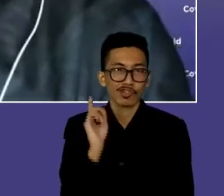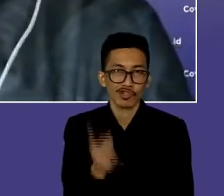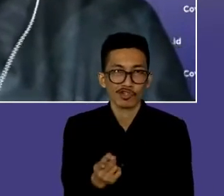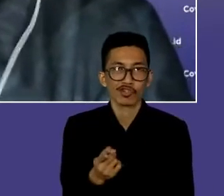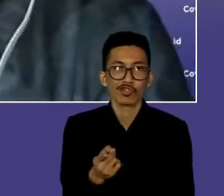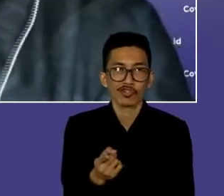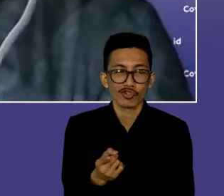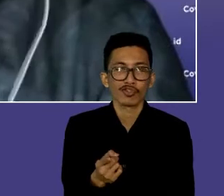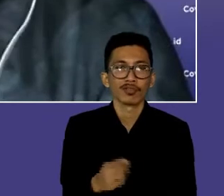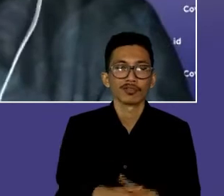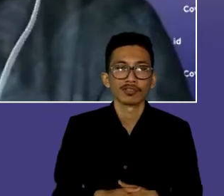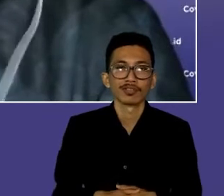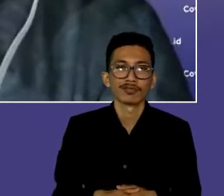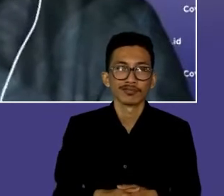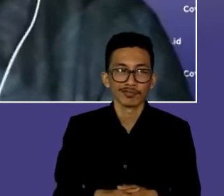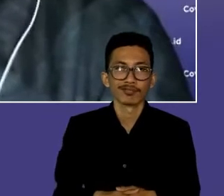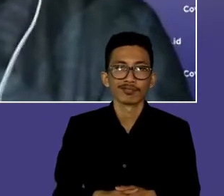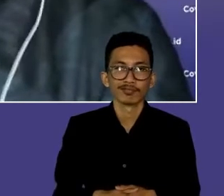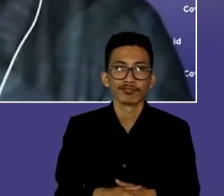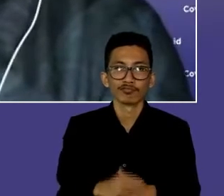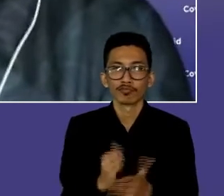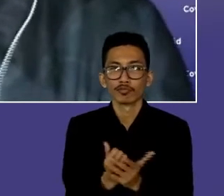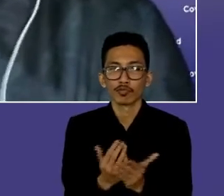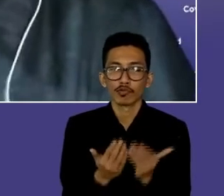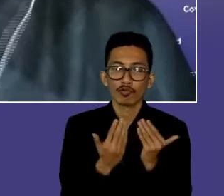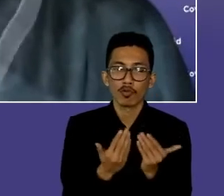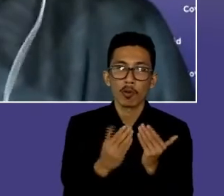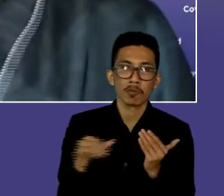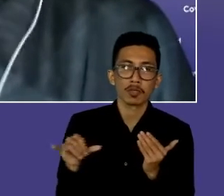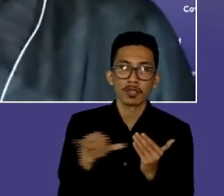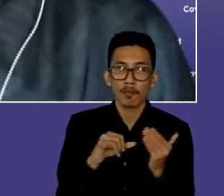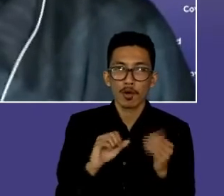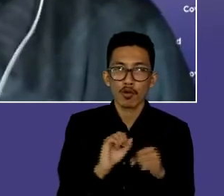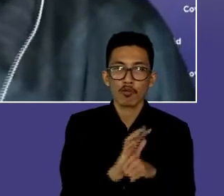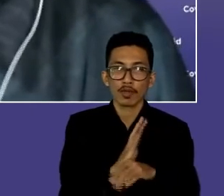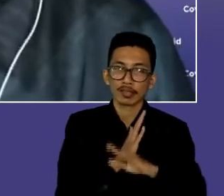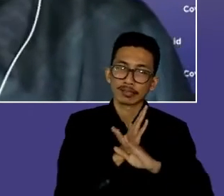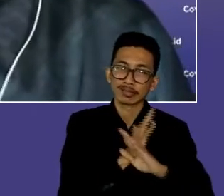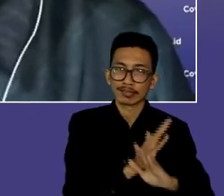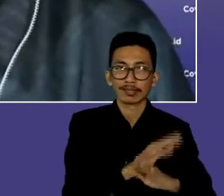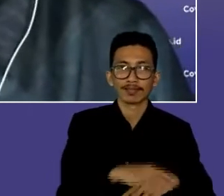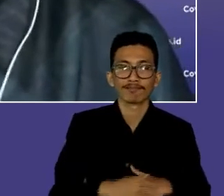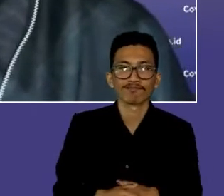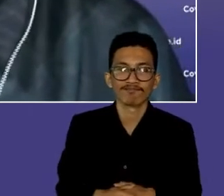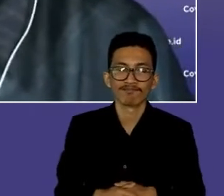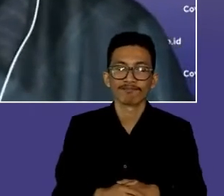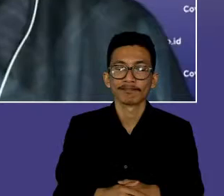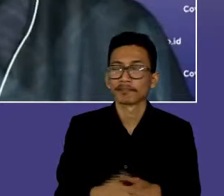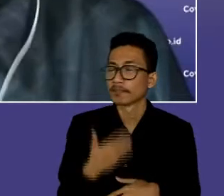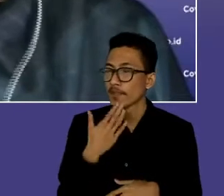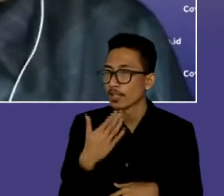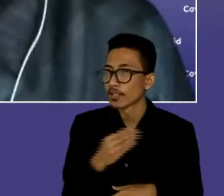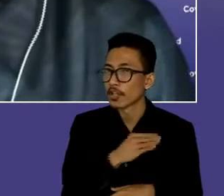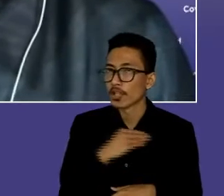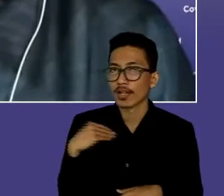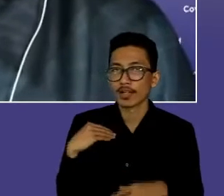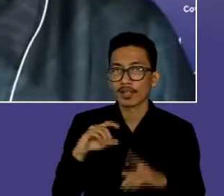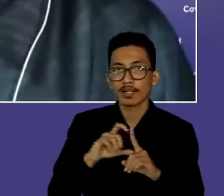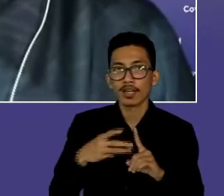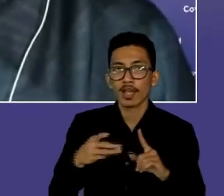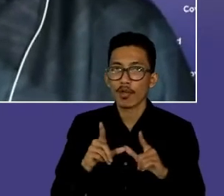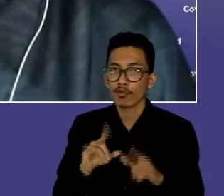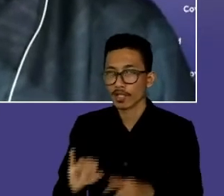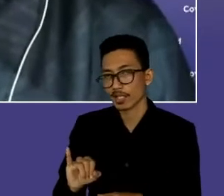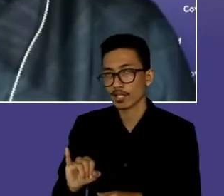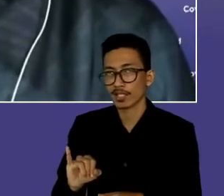bisa semuanya ini jadi kemudian ikhtiar kita sama-sama untuk melawan COVID-19 ini. Dokter Dewi, terima kasih banyak untuk hari